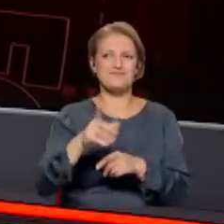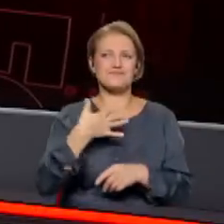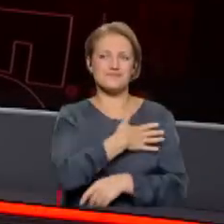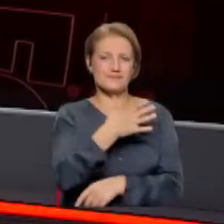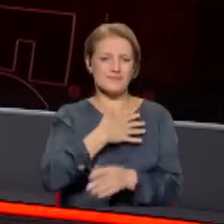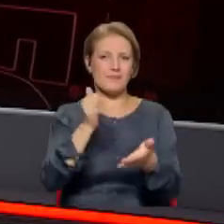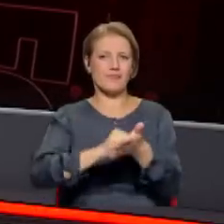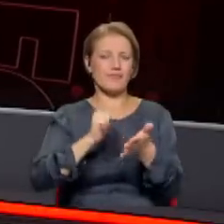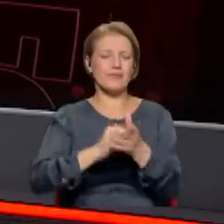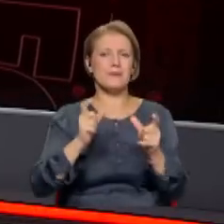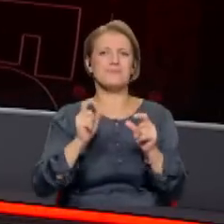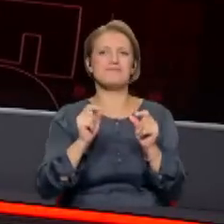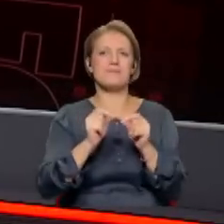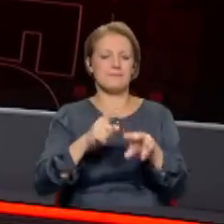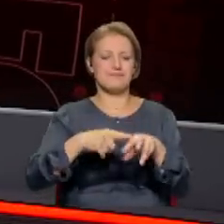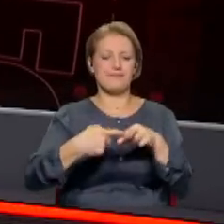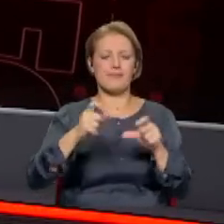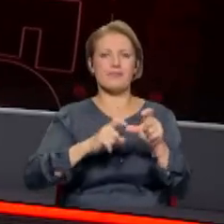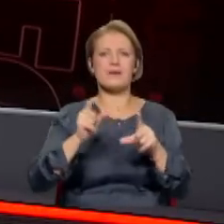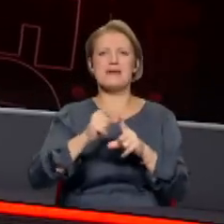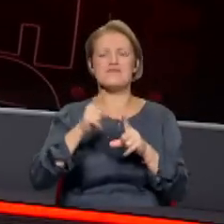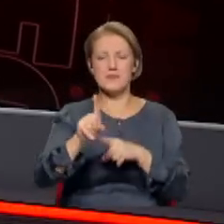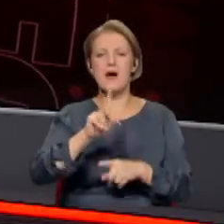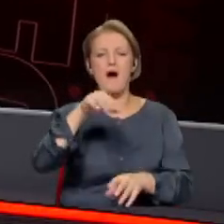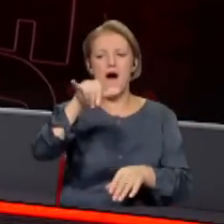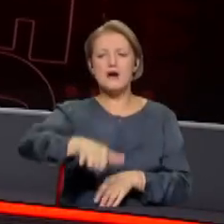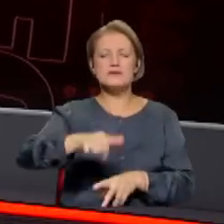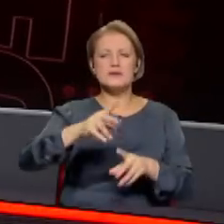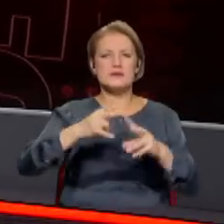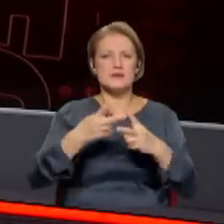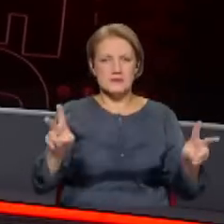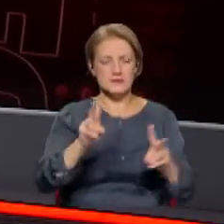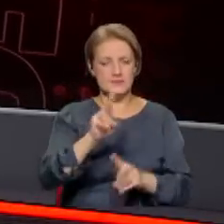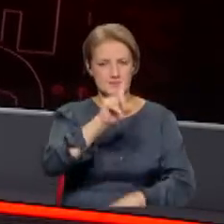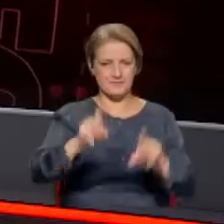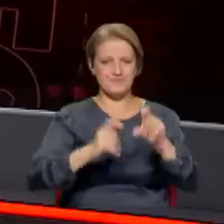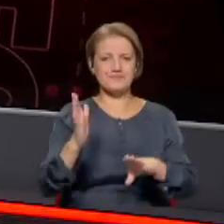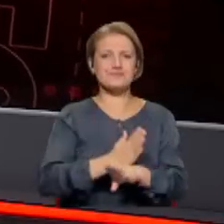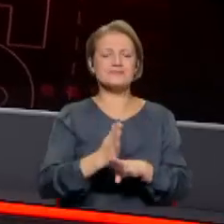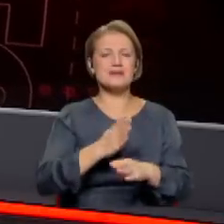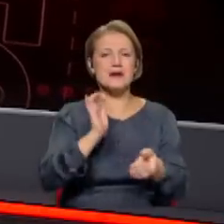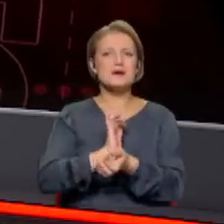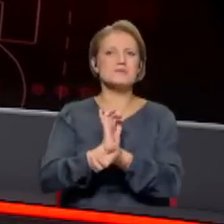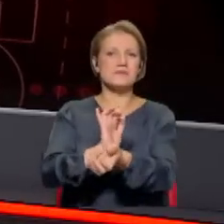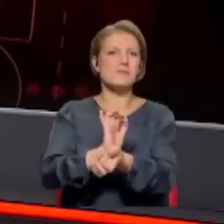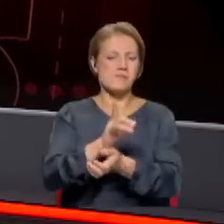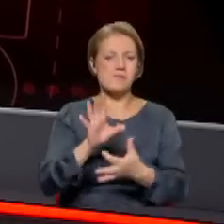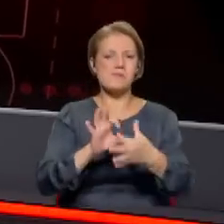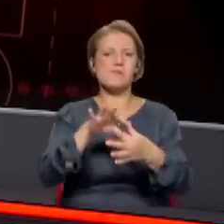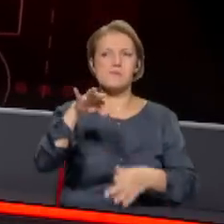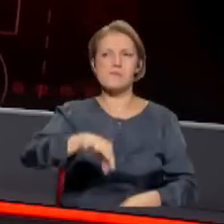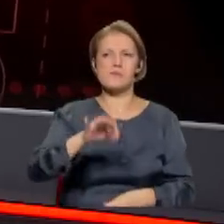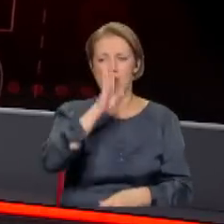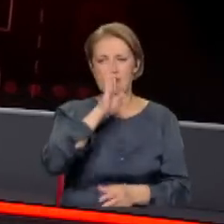CHP gazeteci Barış Pehlivan'ın hakkında açılan bir soruşturma nedeniyle cezaevine girecek olmasına ilişkin